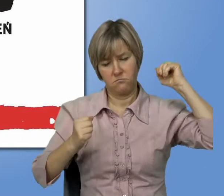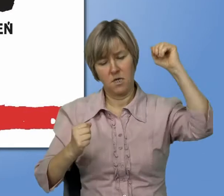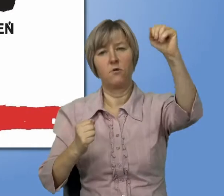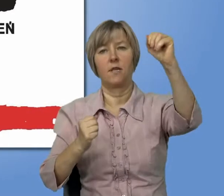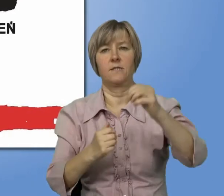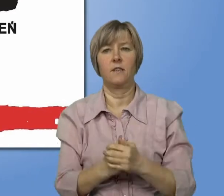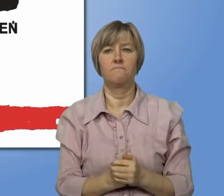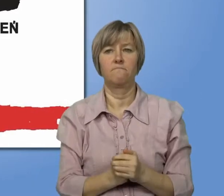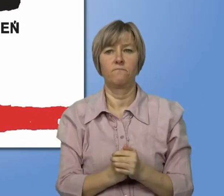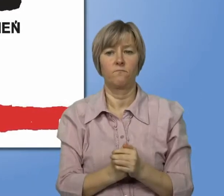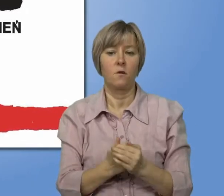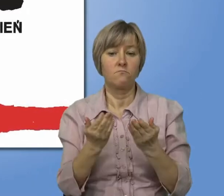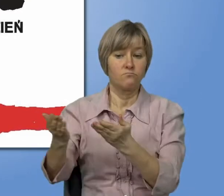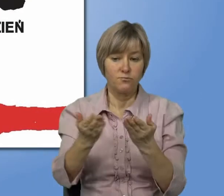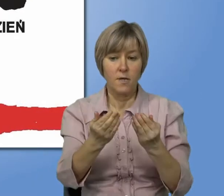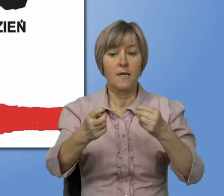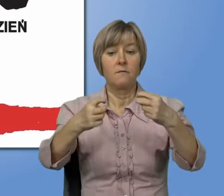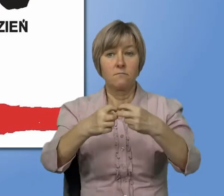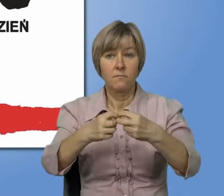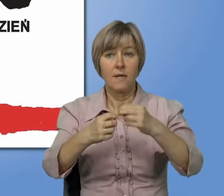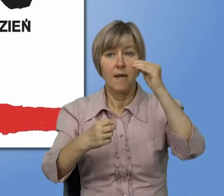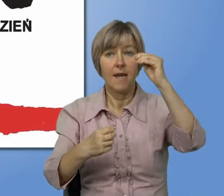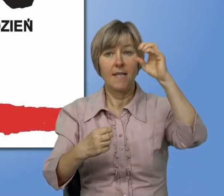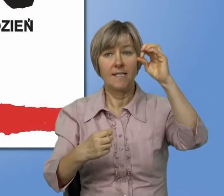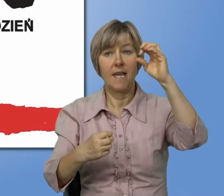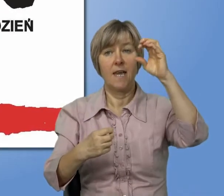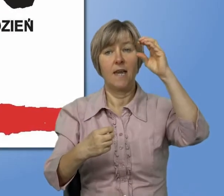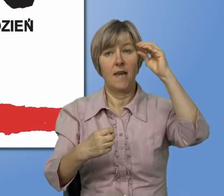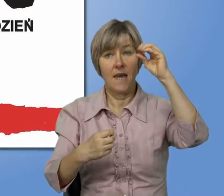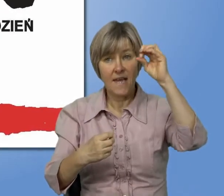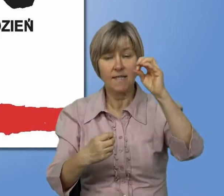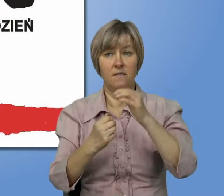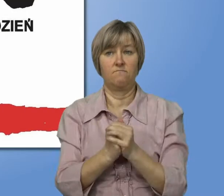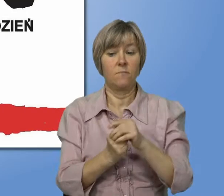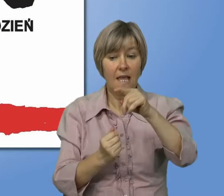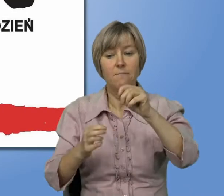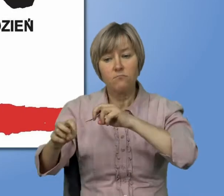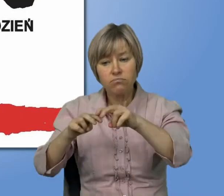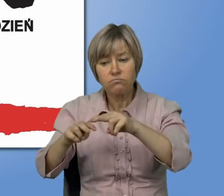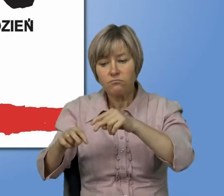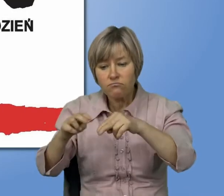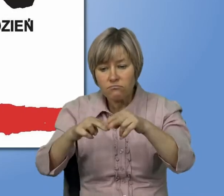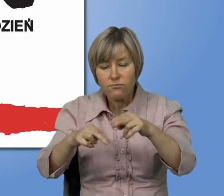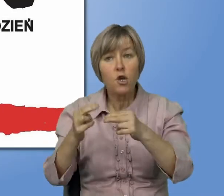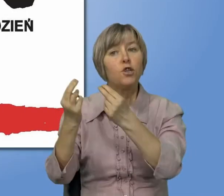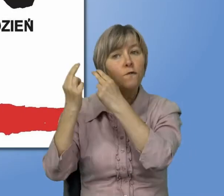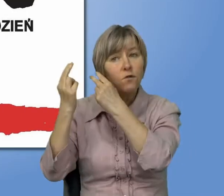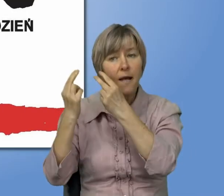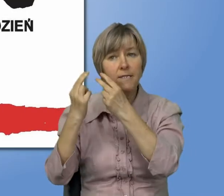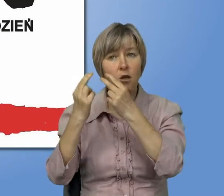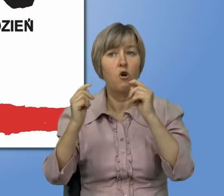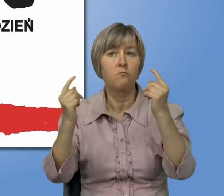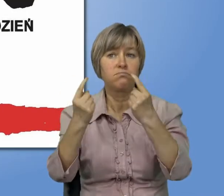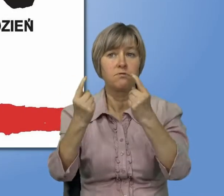na stronę internetową ECS-u. Tam znajdziecie Państwo informacje o naszych wydarzeniach, między